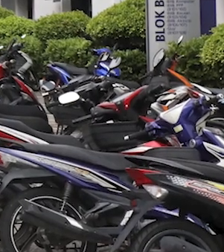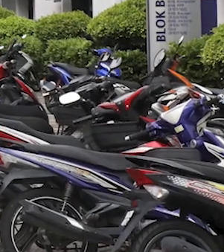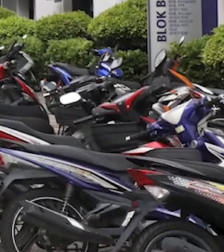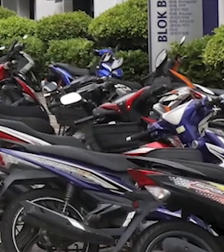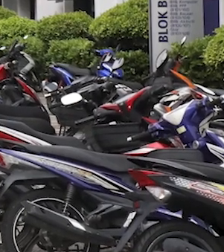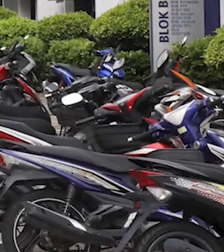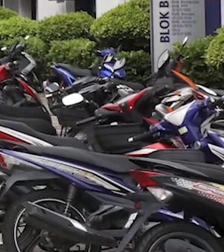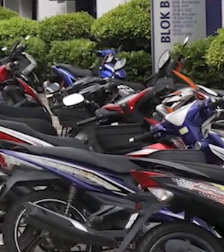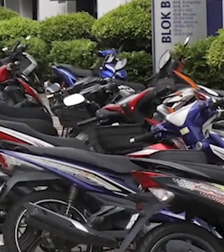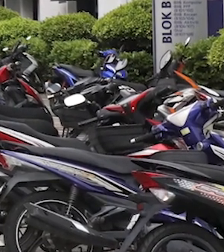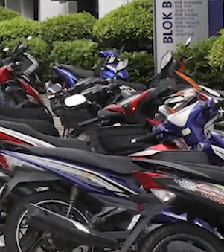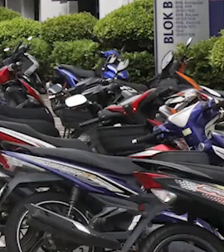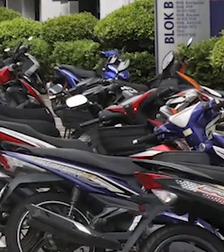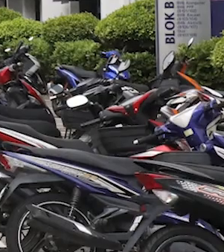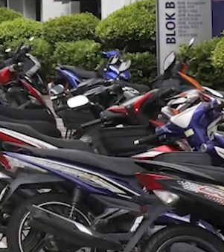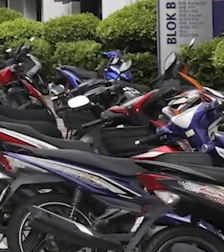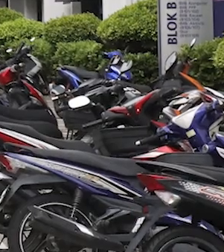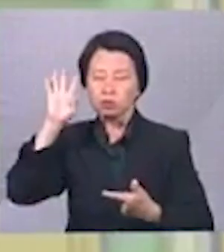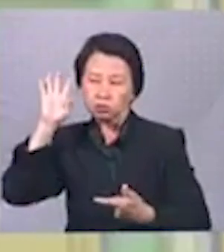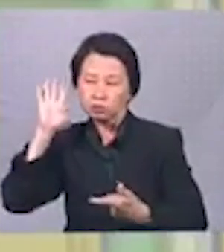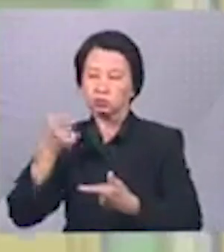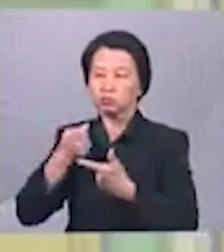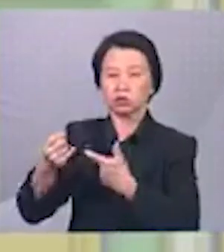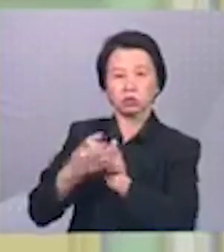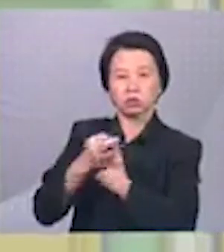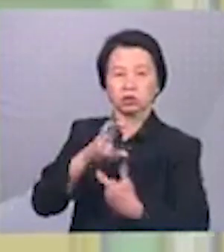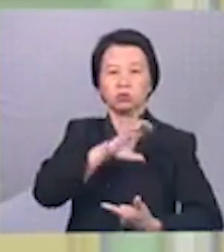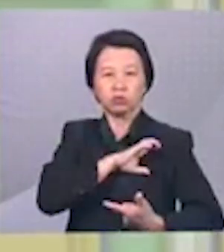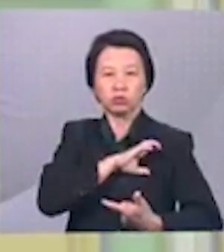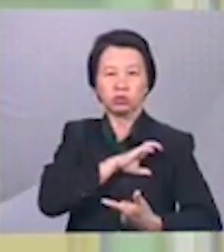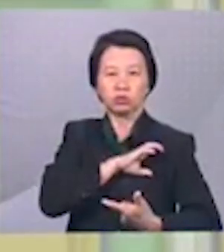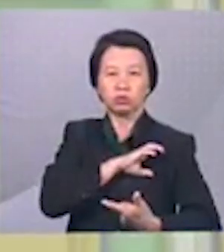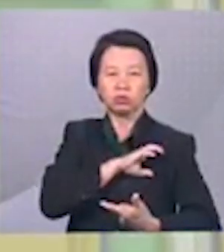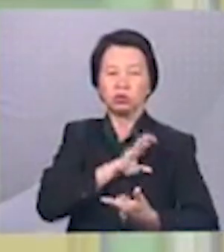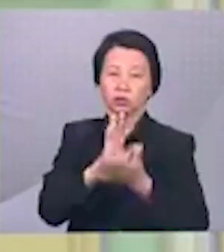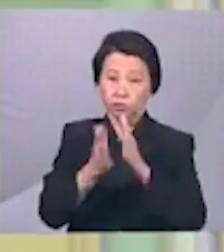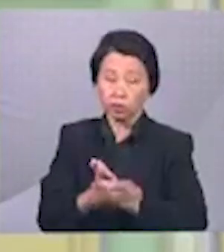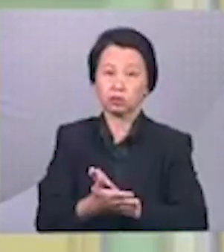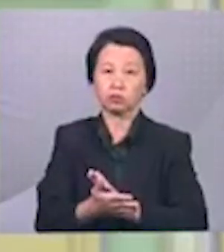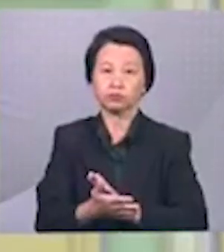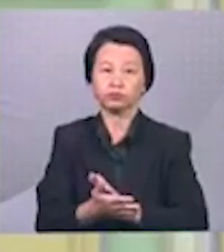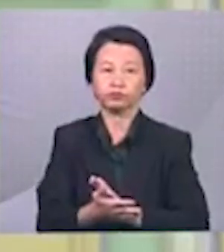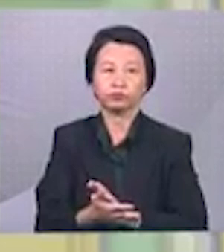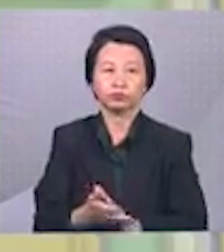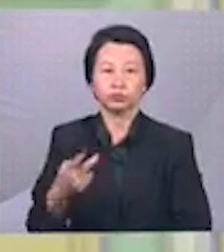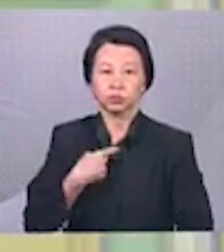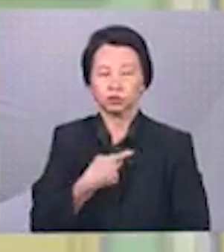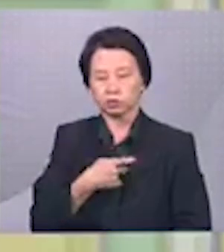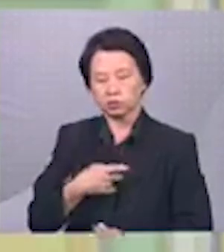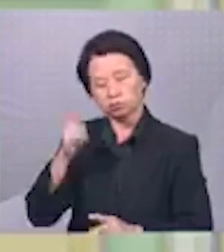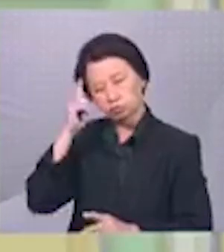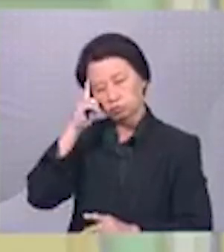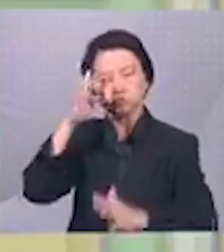Kesihatan. Kita mendengar pandangan daripada PDRM dan sebagainya. Maka kita